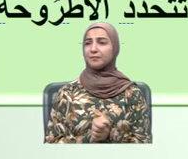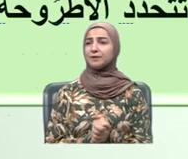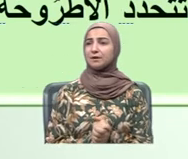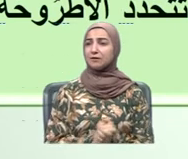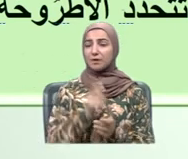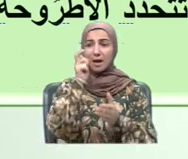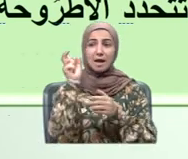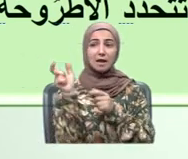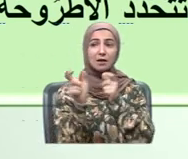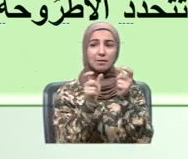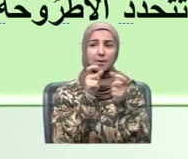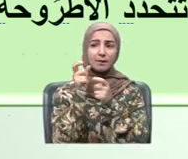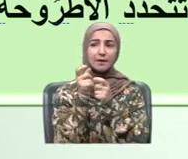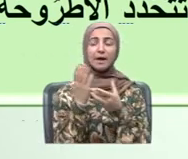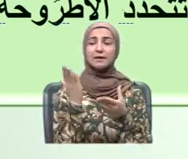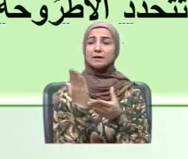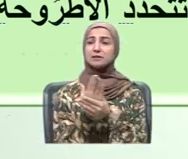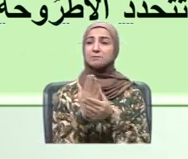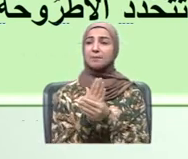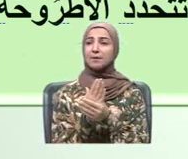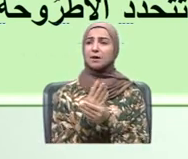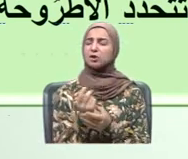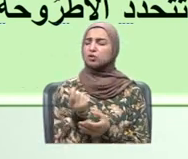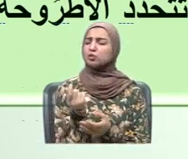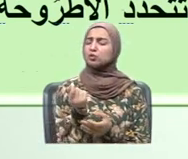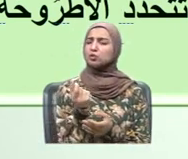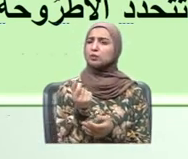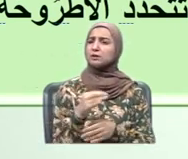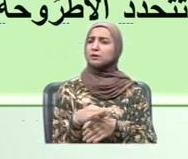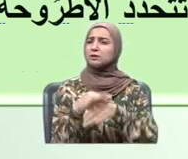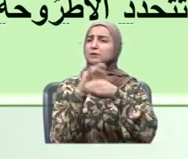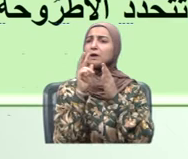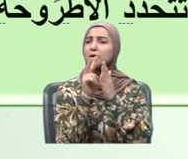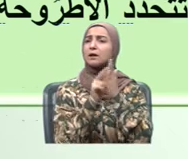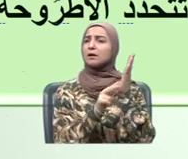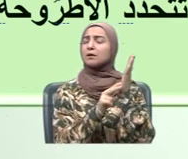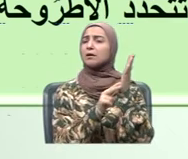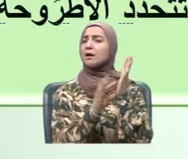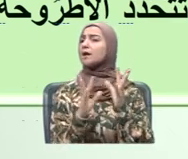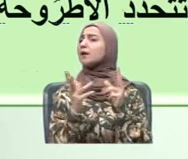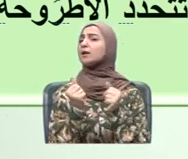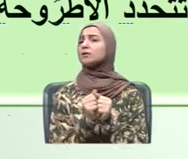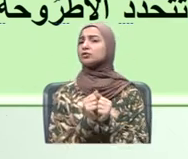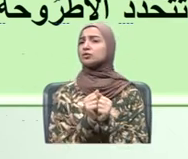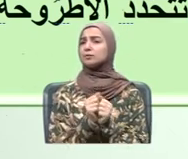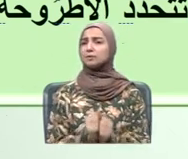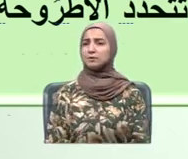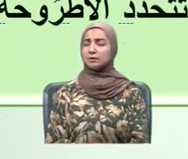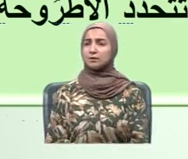في البحث عن سبب قلة إقبال الناس على القراءة، وبذلك تتحدد